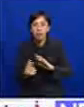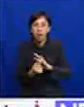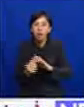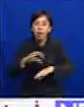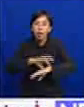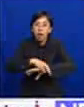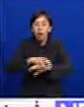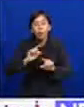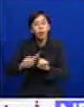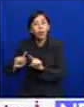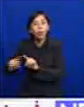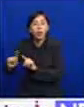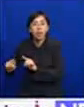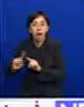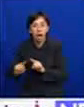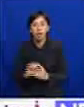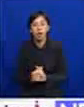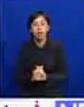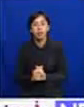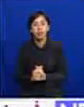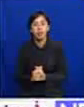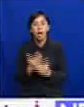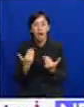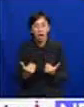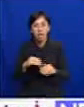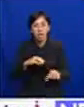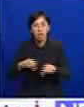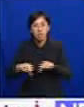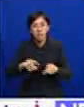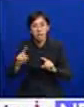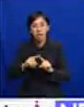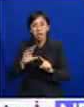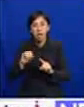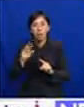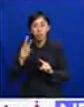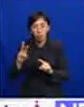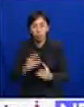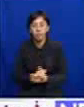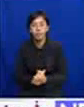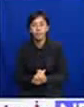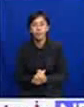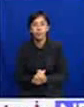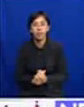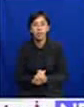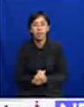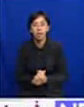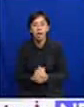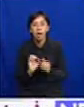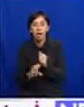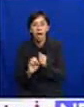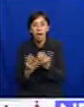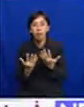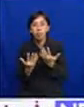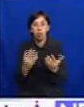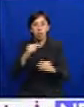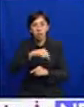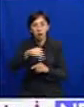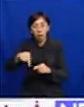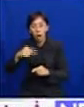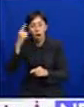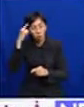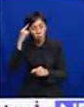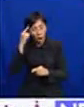ประดับงานบางกอก Jamesแอน jyFairครั้งที่ 56โดยแนะให้ผู้ประกอบการใช้โอกาสในการเปิด